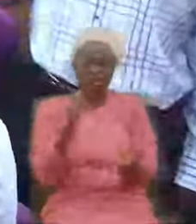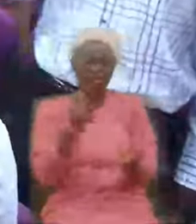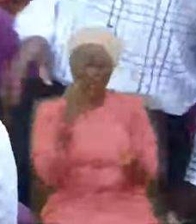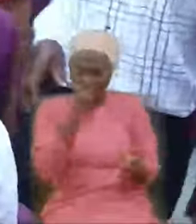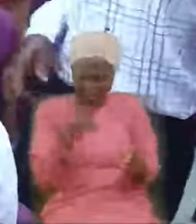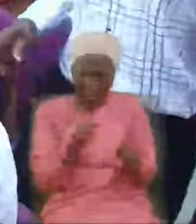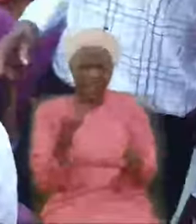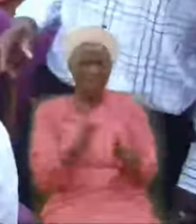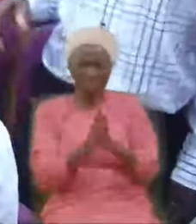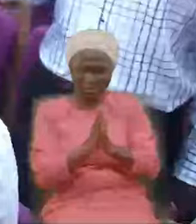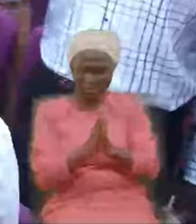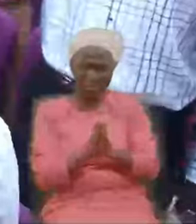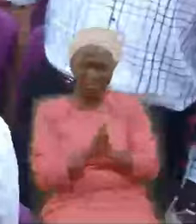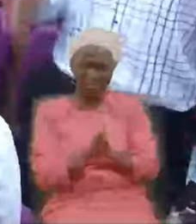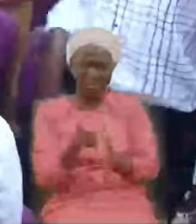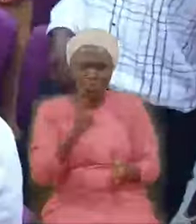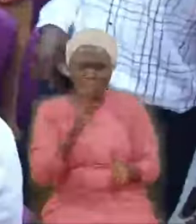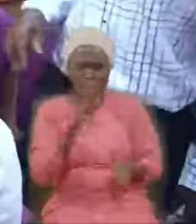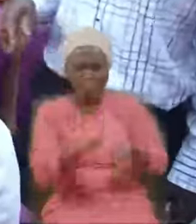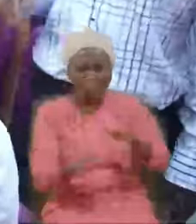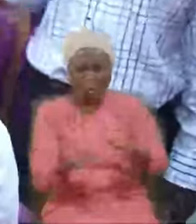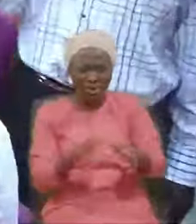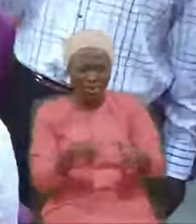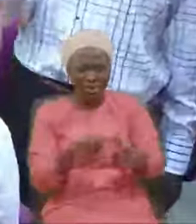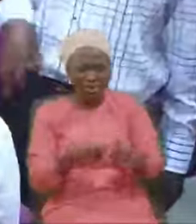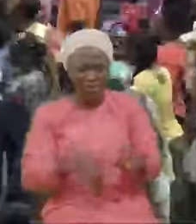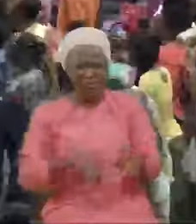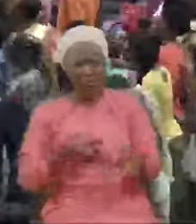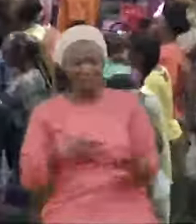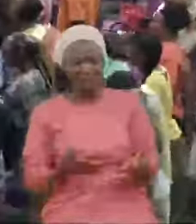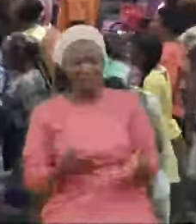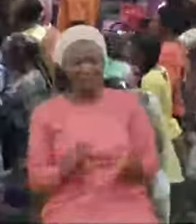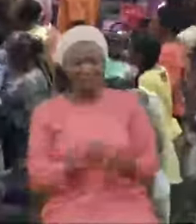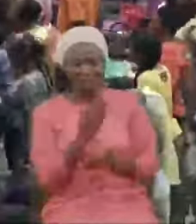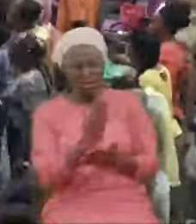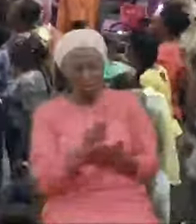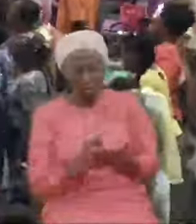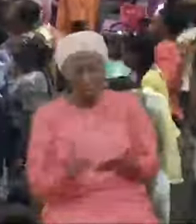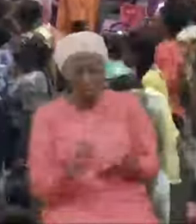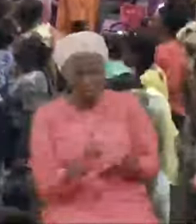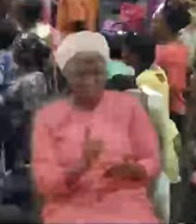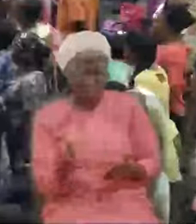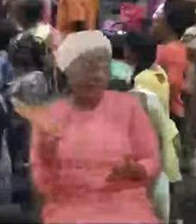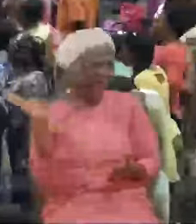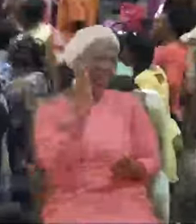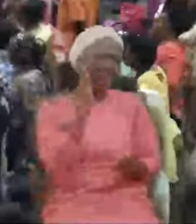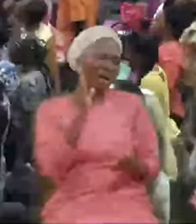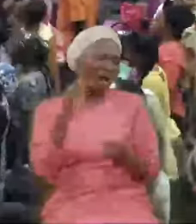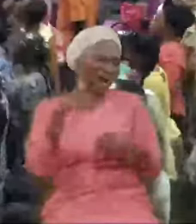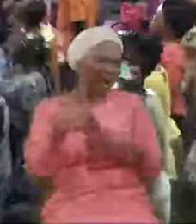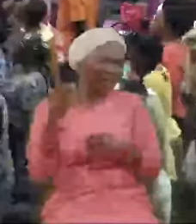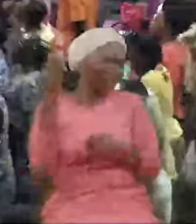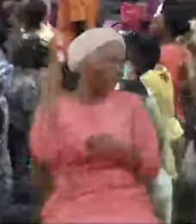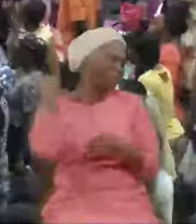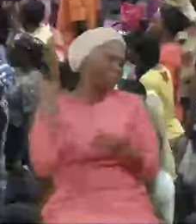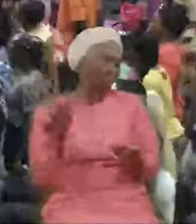Vous marchez et quelqu'un vous a giflé de derrière, pas derrière. Vous avez regardé derrière vous, vous n'avez